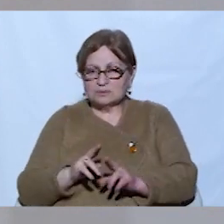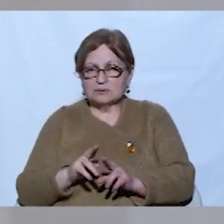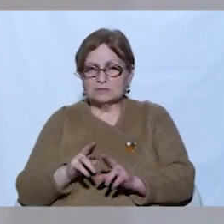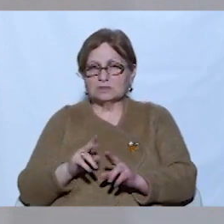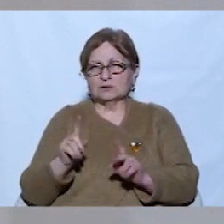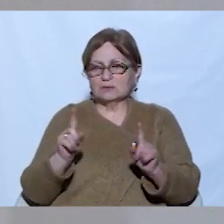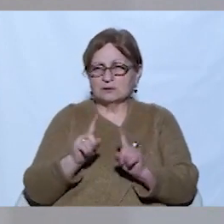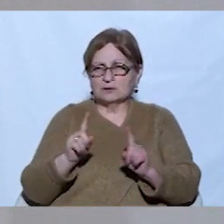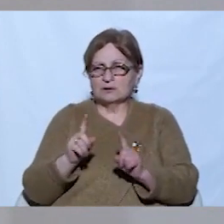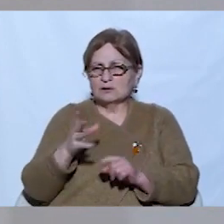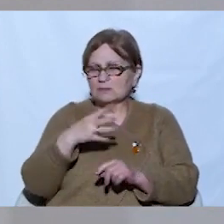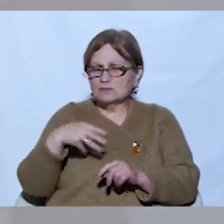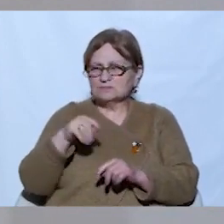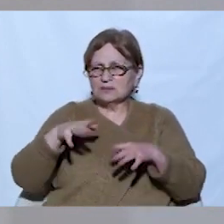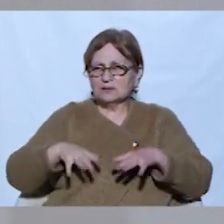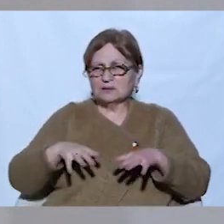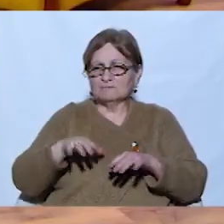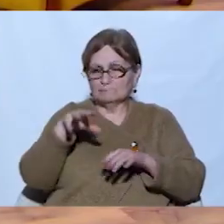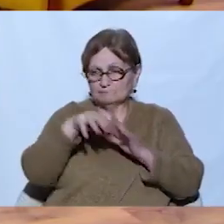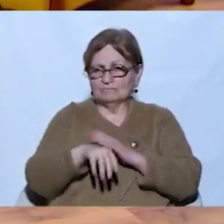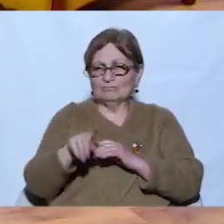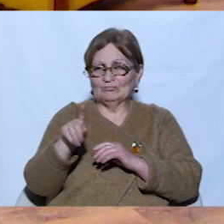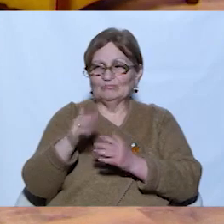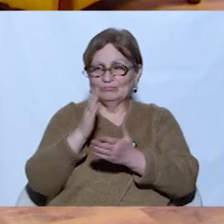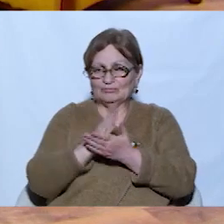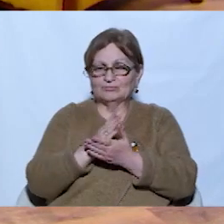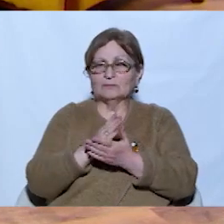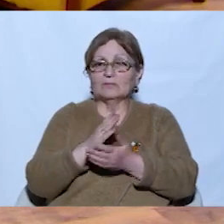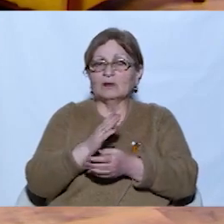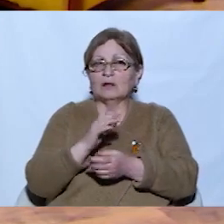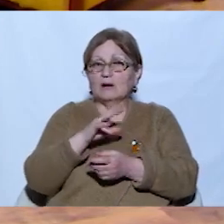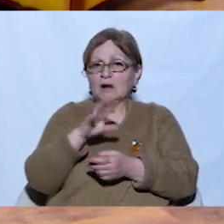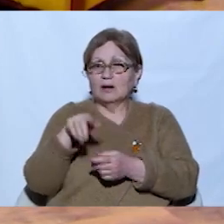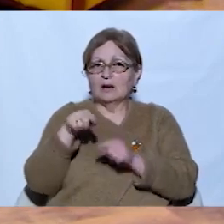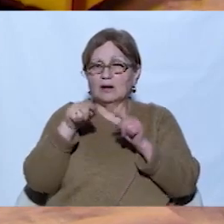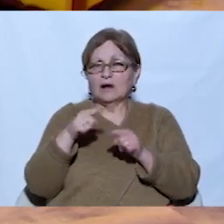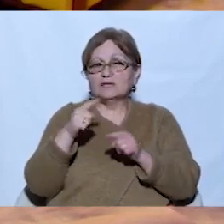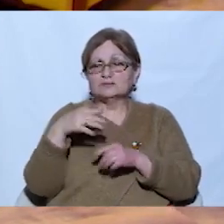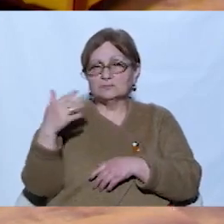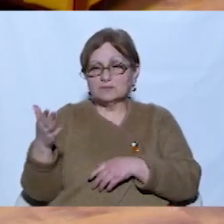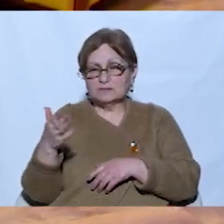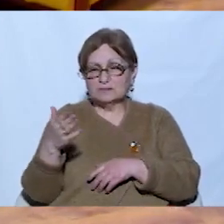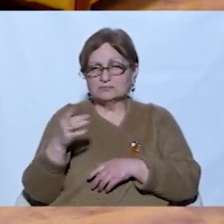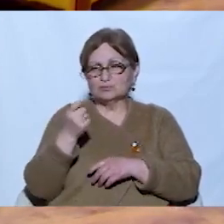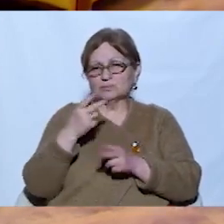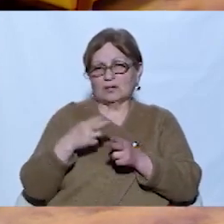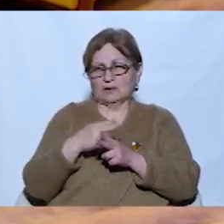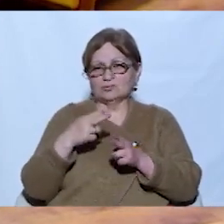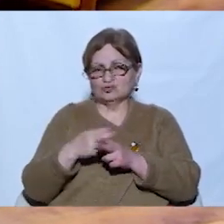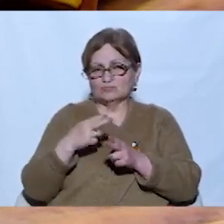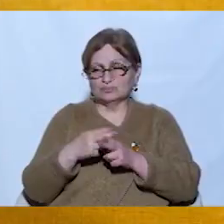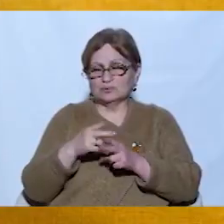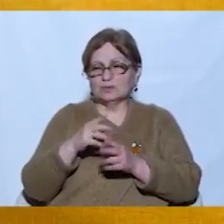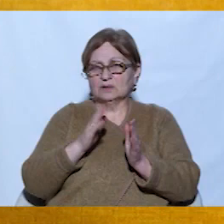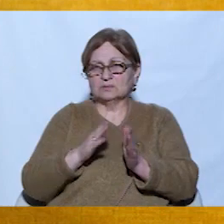ეს კულტურული თუ ტრადიციული, რაც შეიძლება იყოს საქართველოსთვის და ბევრი სხვა ქვეყნებისთვის არის დამახასიათებელი, მაგრამ